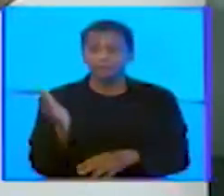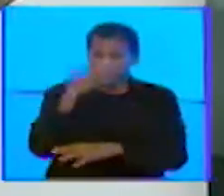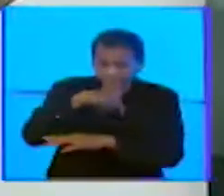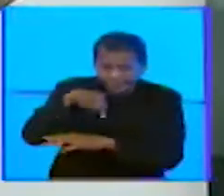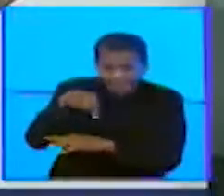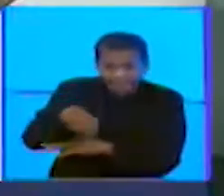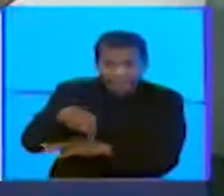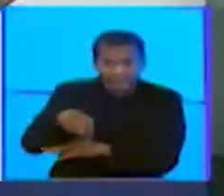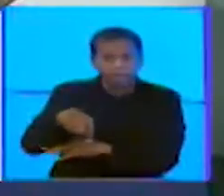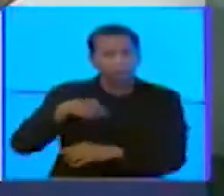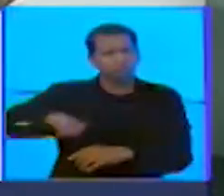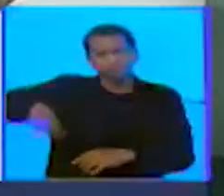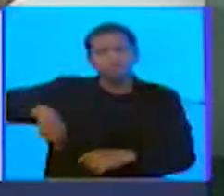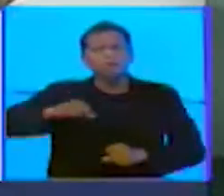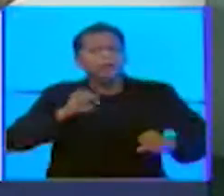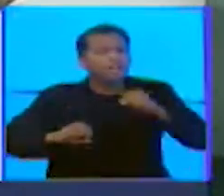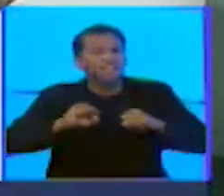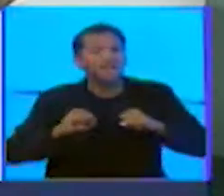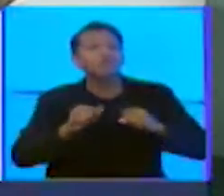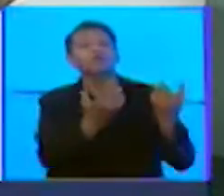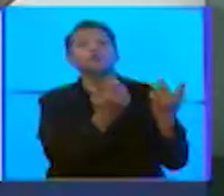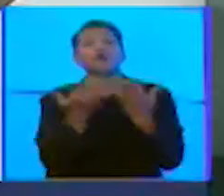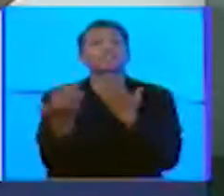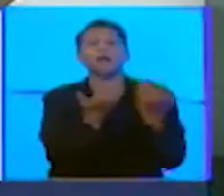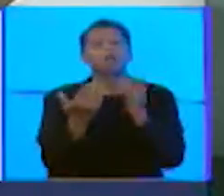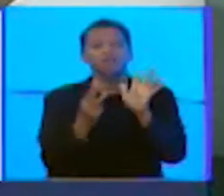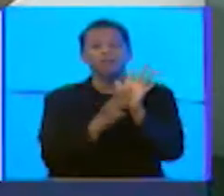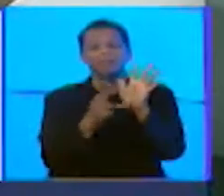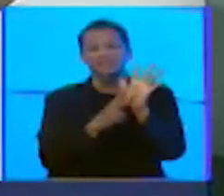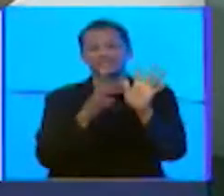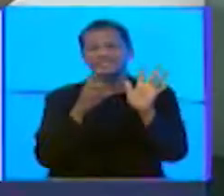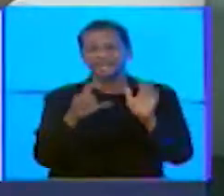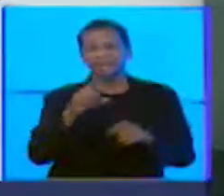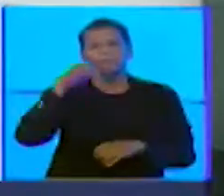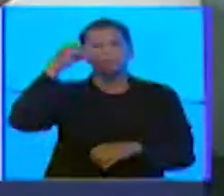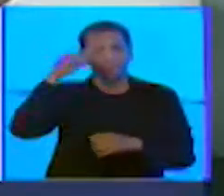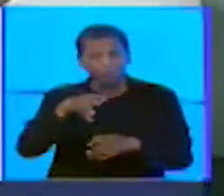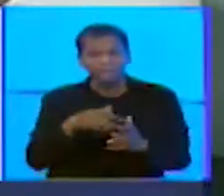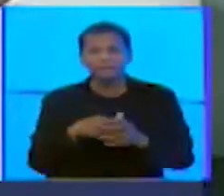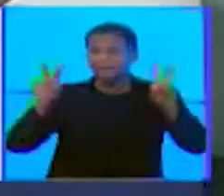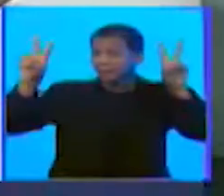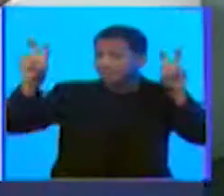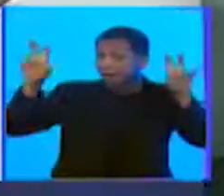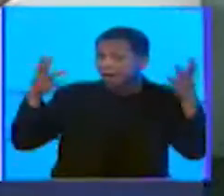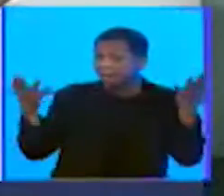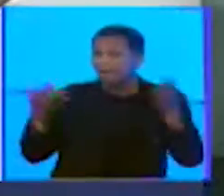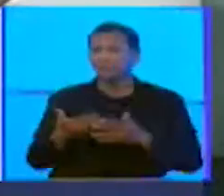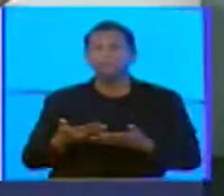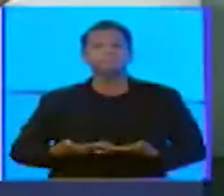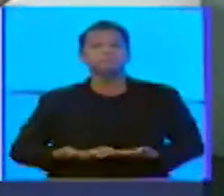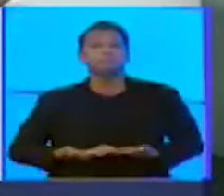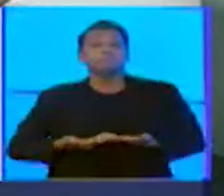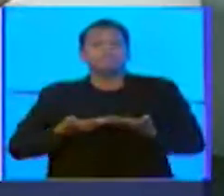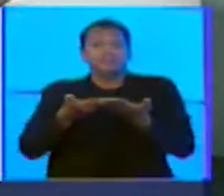kegiatan ulang tahun MNC bank yang ke-6 yaitu salah satu temanya adalah giving the best kita memberikan bantuan berupa masker